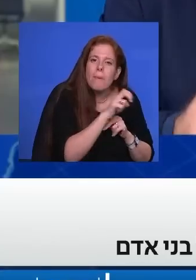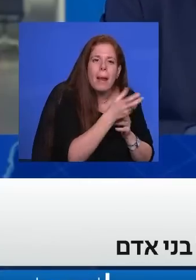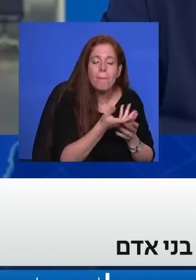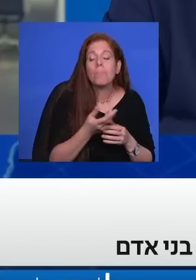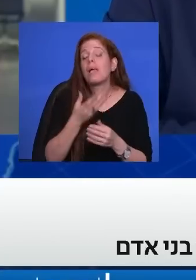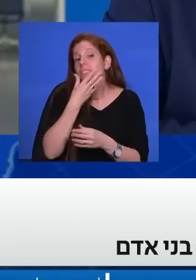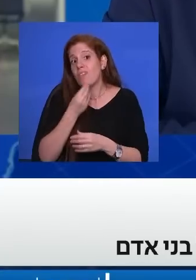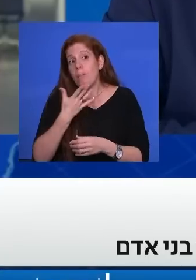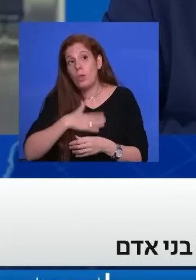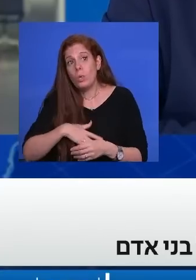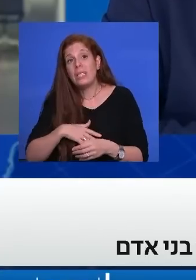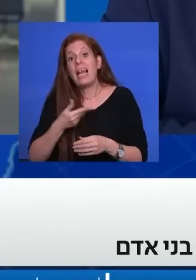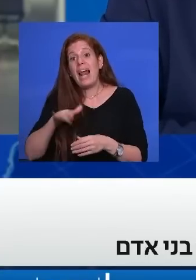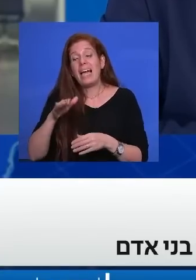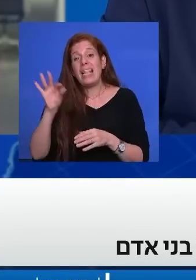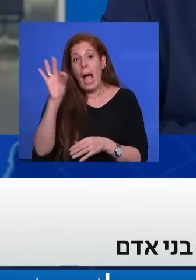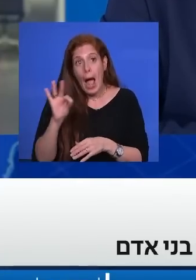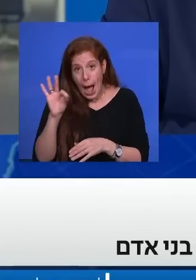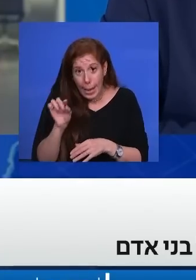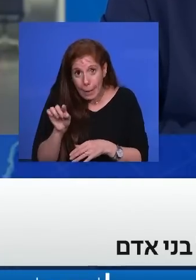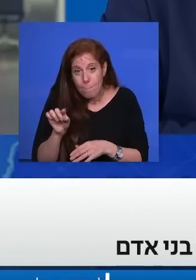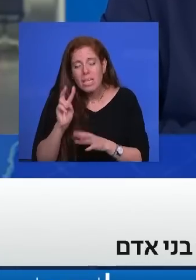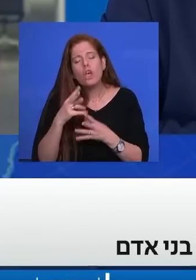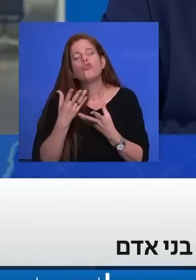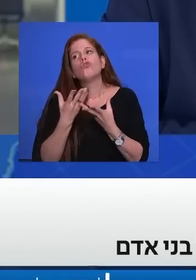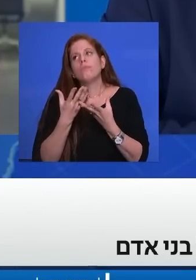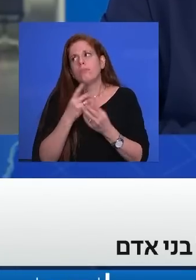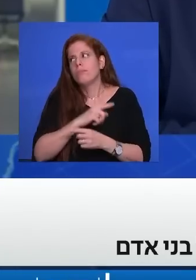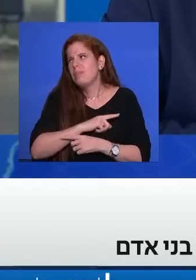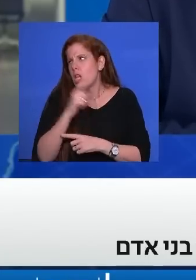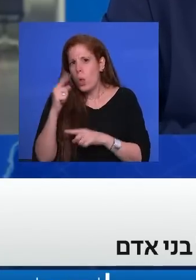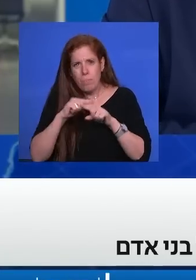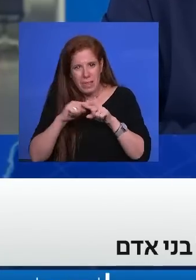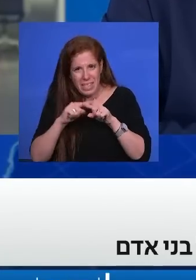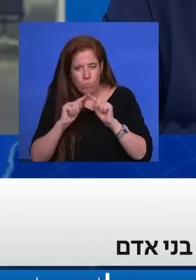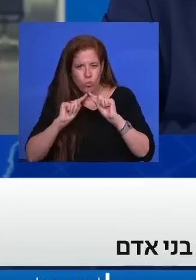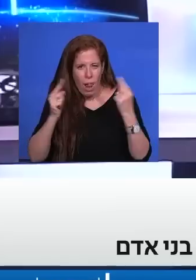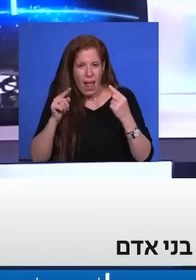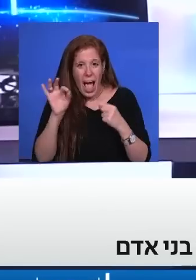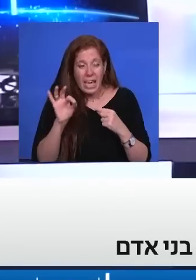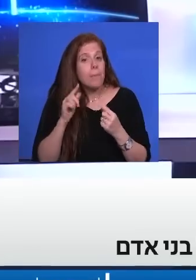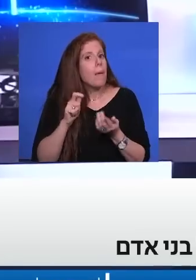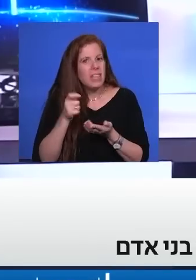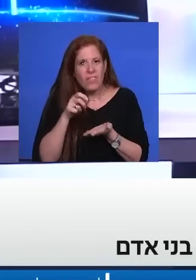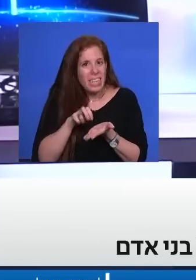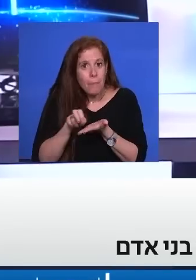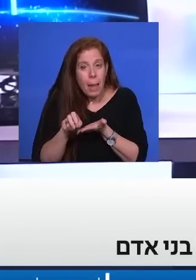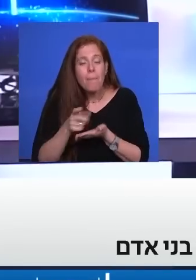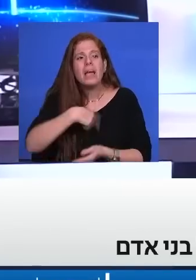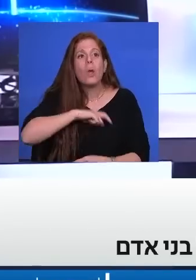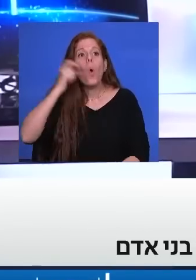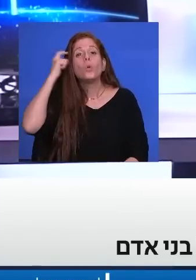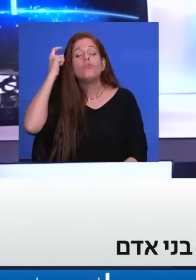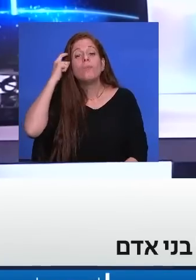רוצה ללכת לחרקים, אז יש המון, יש מיליון מינים שונים של חרקים, למה דווקא נמלים? אז אנחנו חושבים